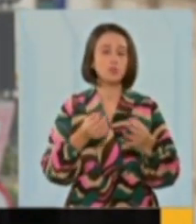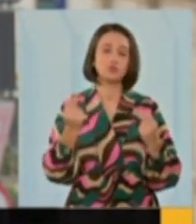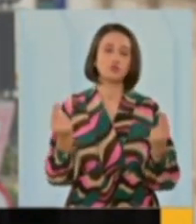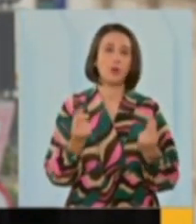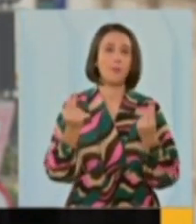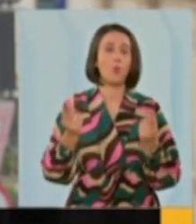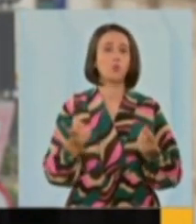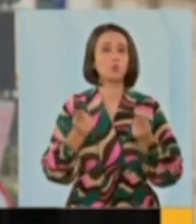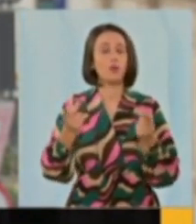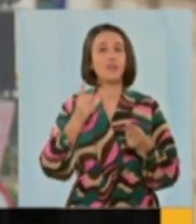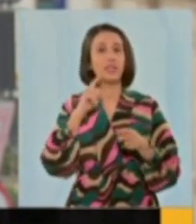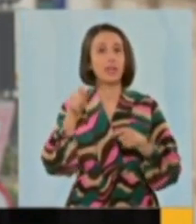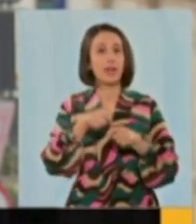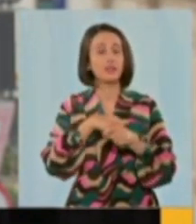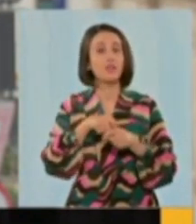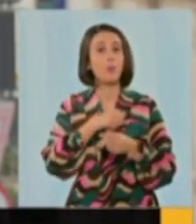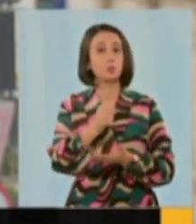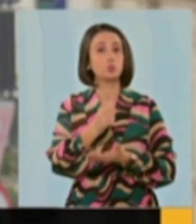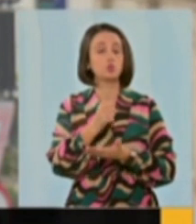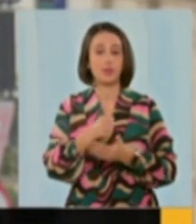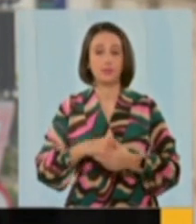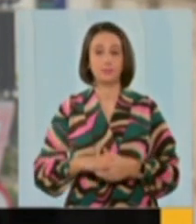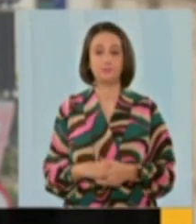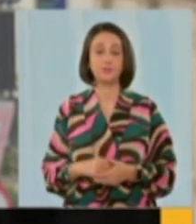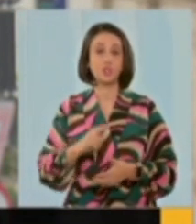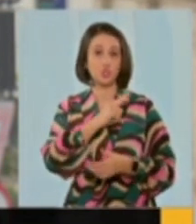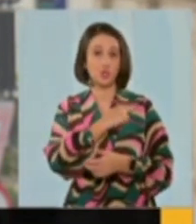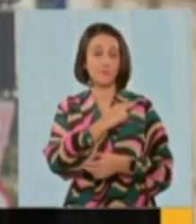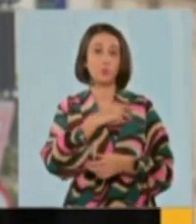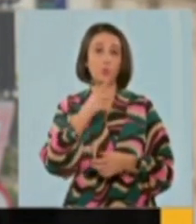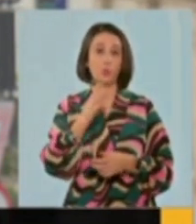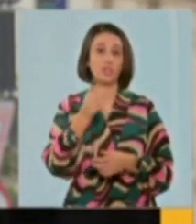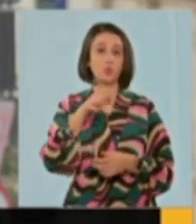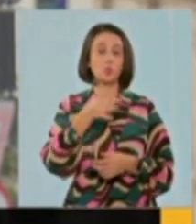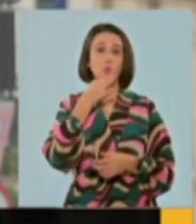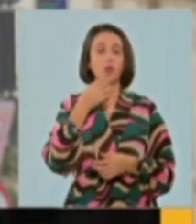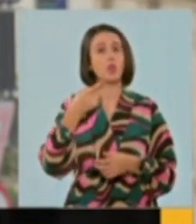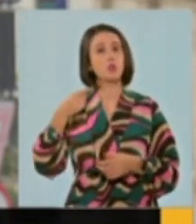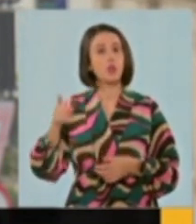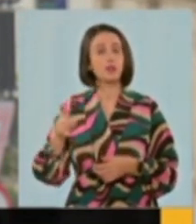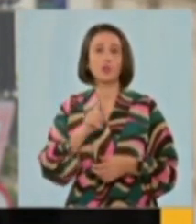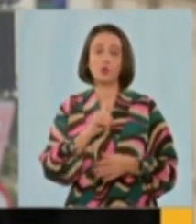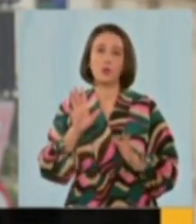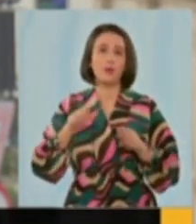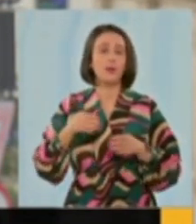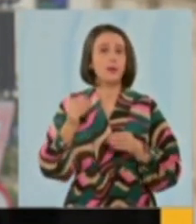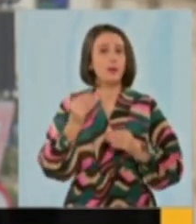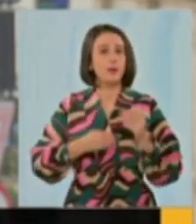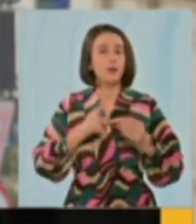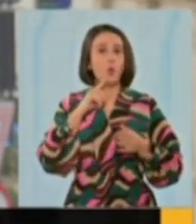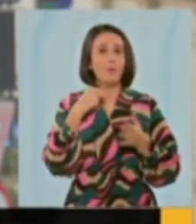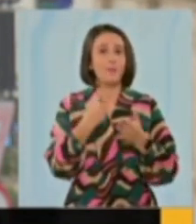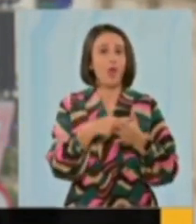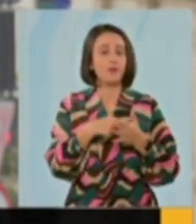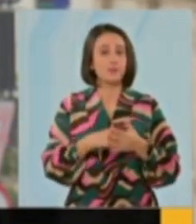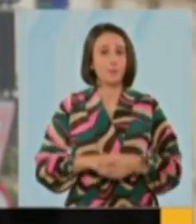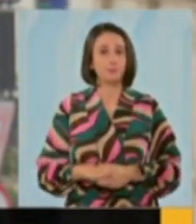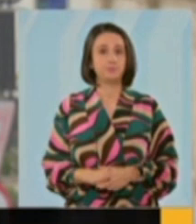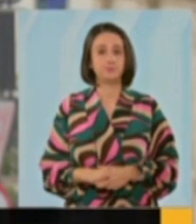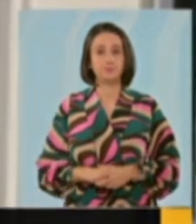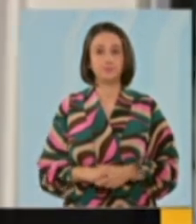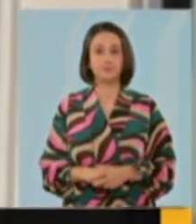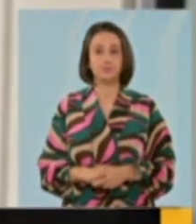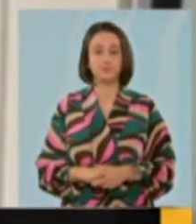mai la îndemână ar fi rectificarea bugetară. Șeful său, Florin Câțu, spune de cealaltă parte că nu vor fi probleme cu plata salariilor.